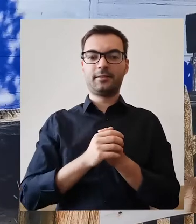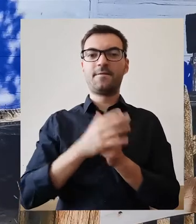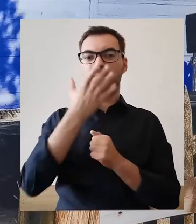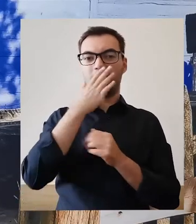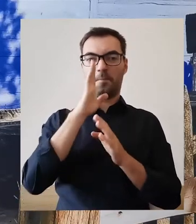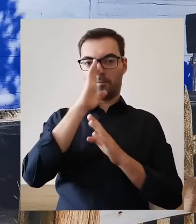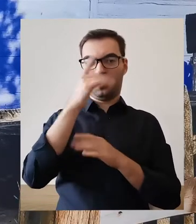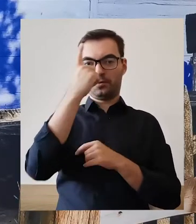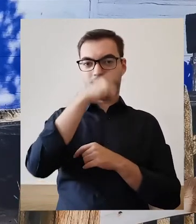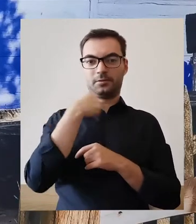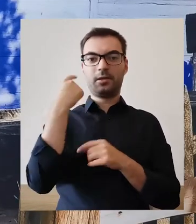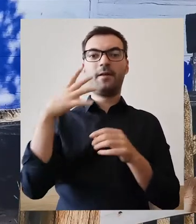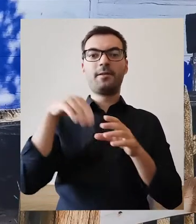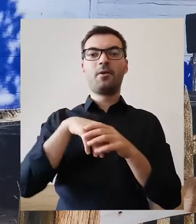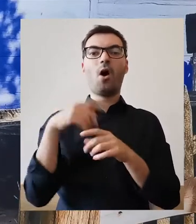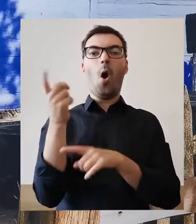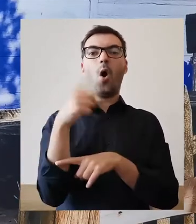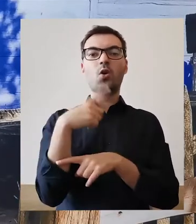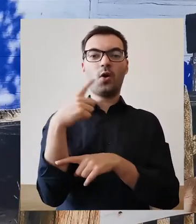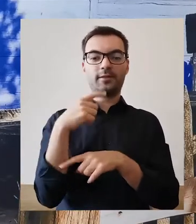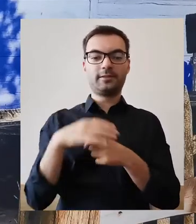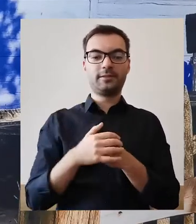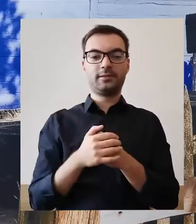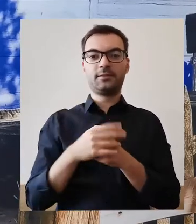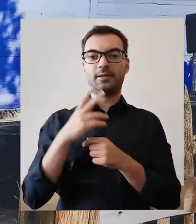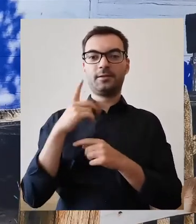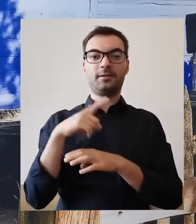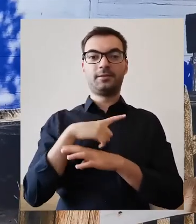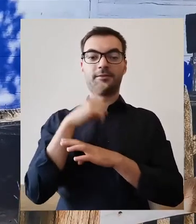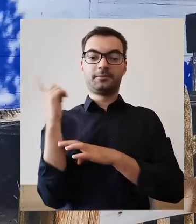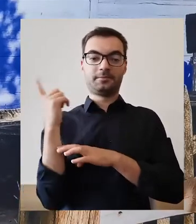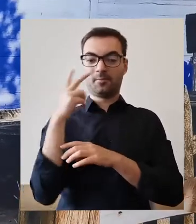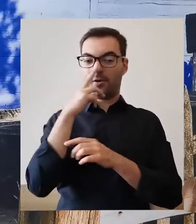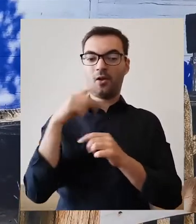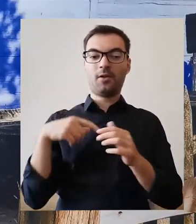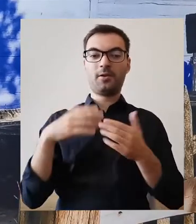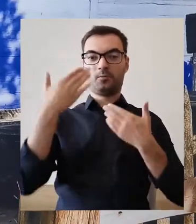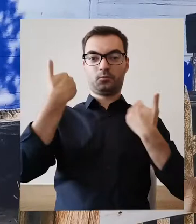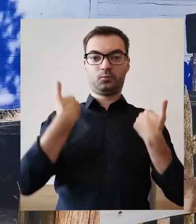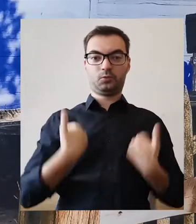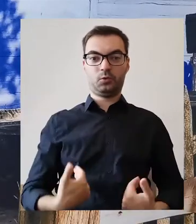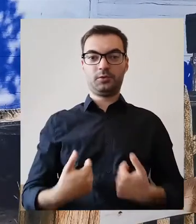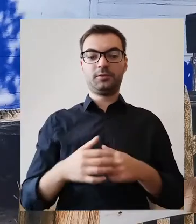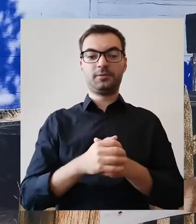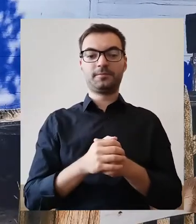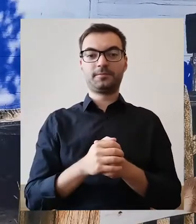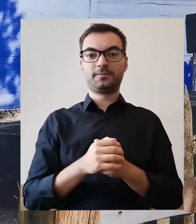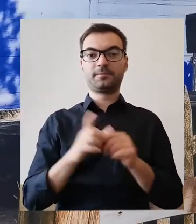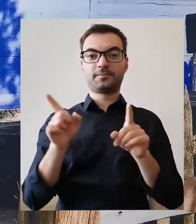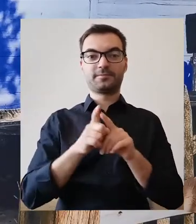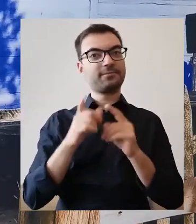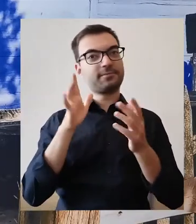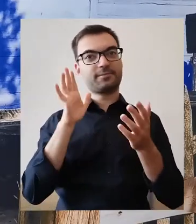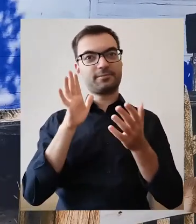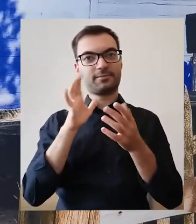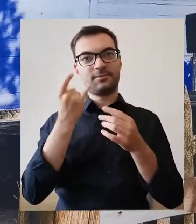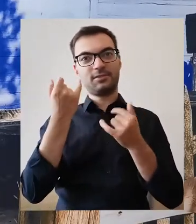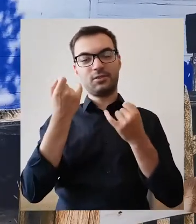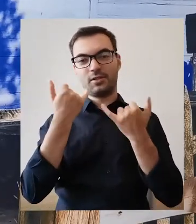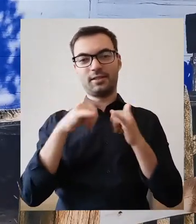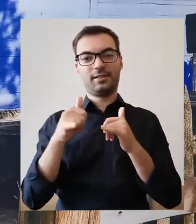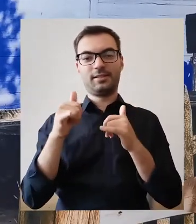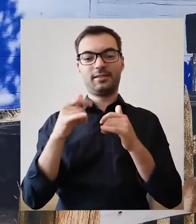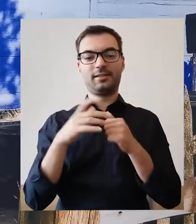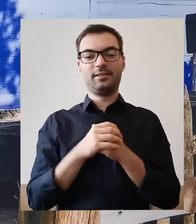łącznie z ogonem który jest pokazany z przodu jest również tak bardzo specyficzne nieco inny